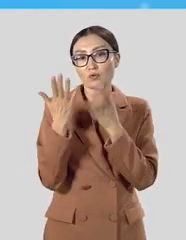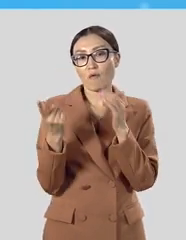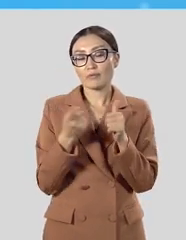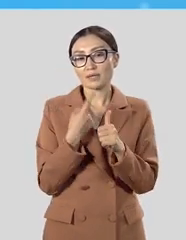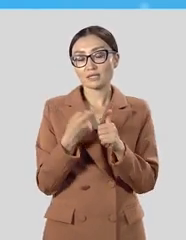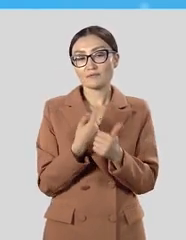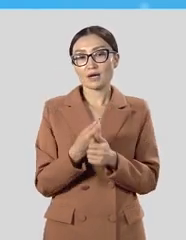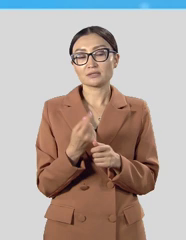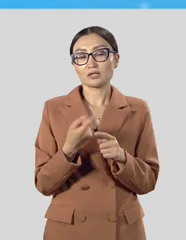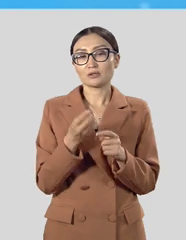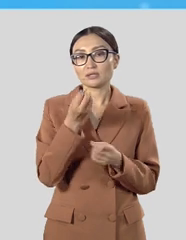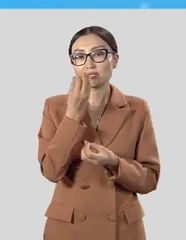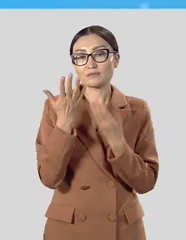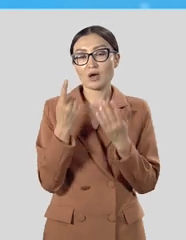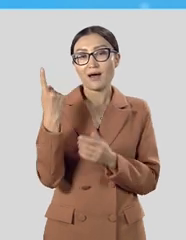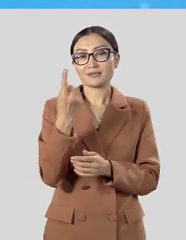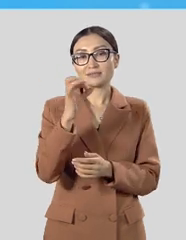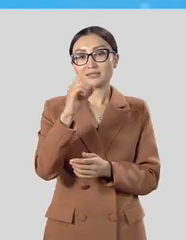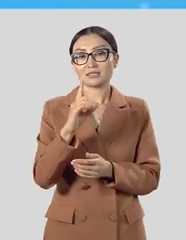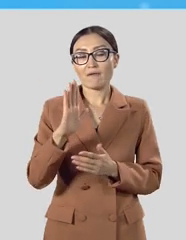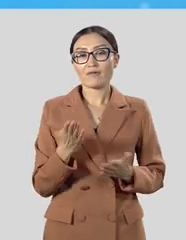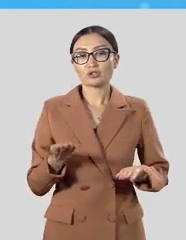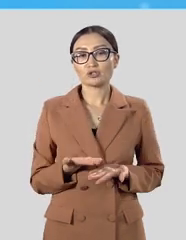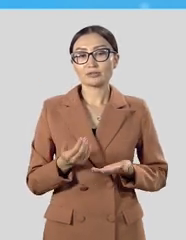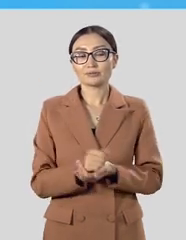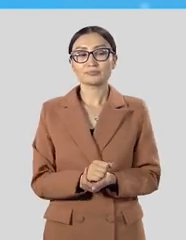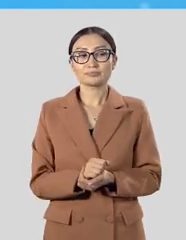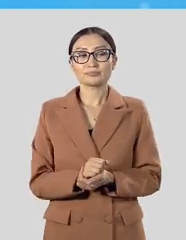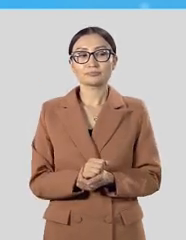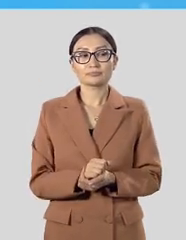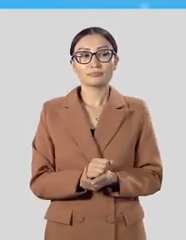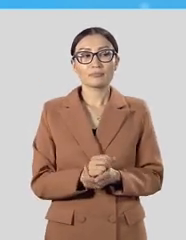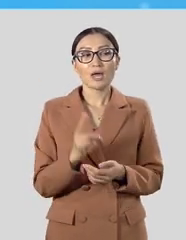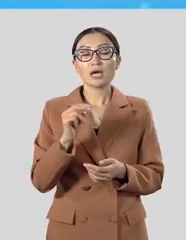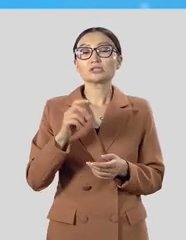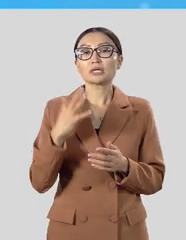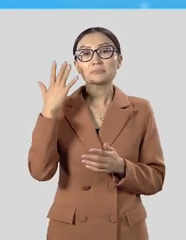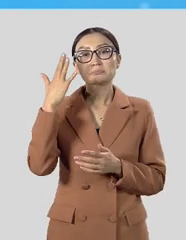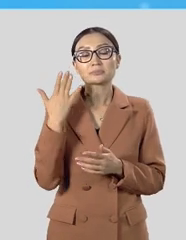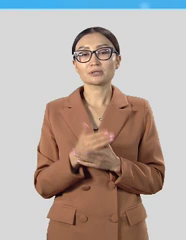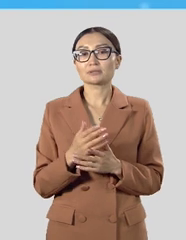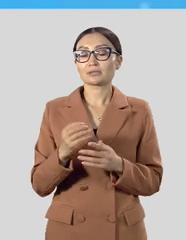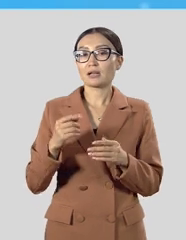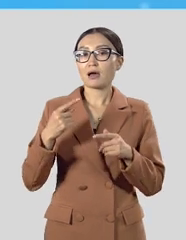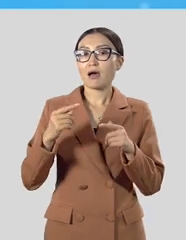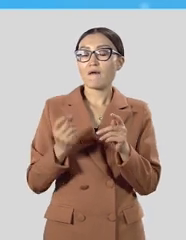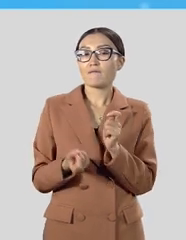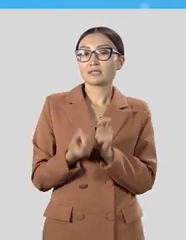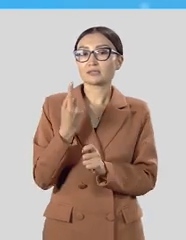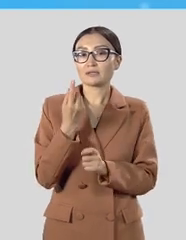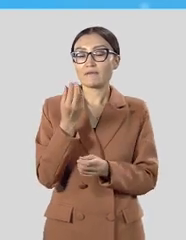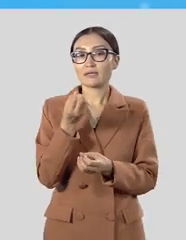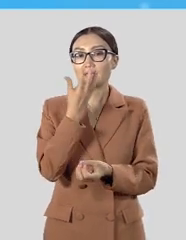растения, которые цветут хотя бы один раз в жизни. В чем же смысл биологических возникновений